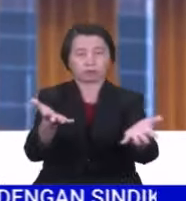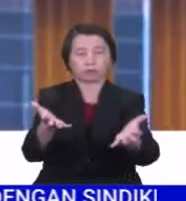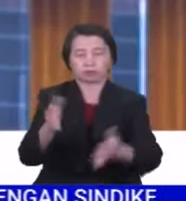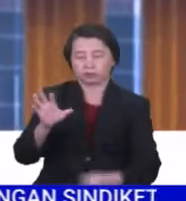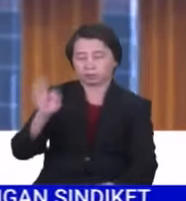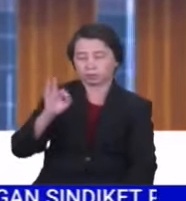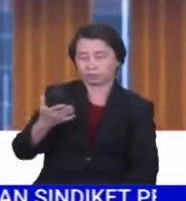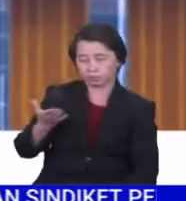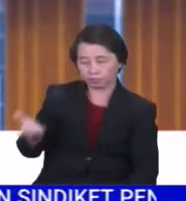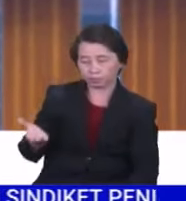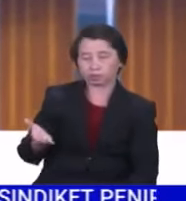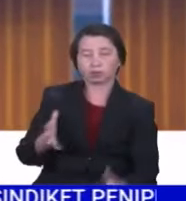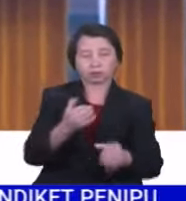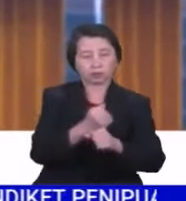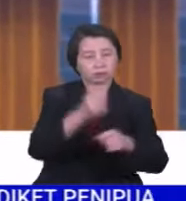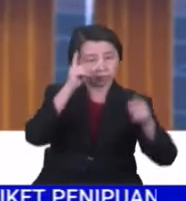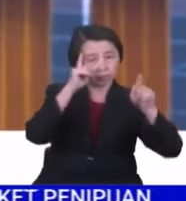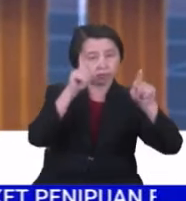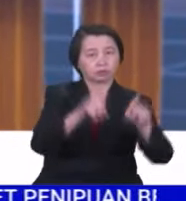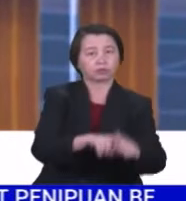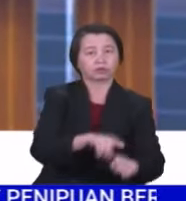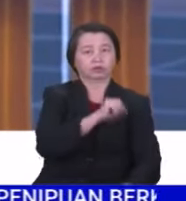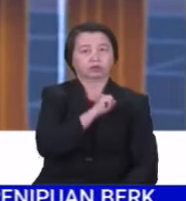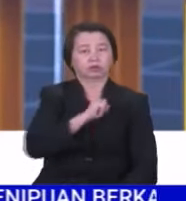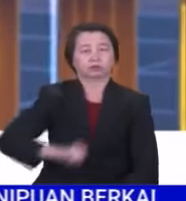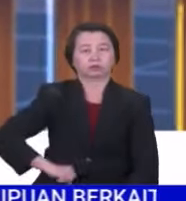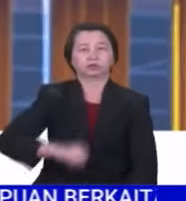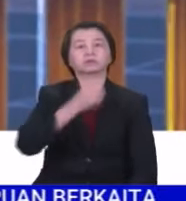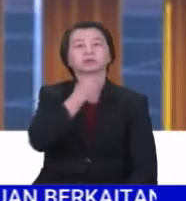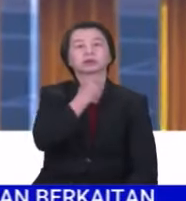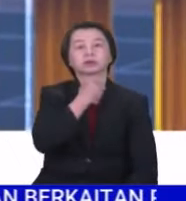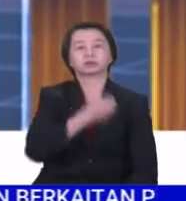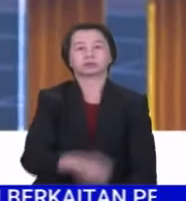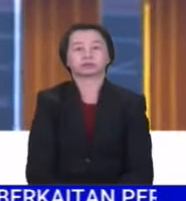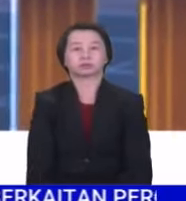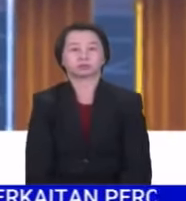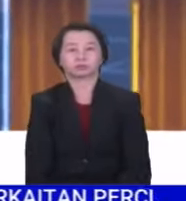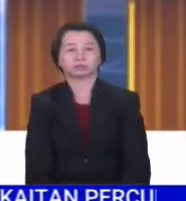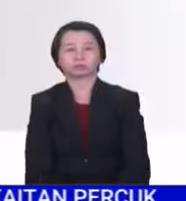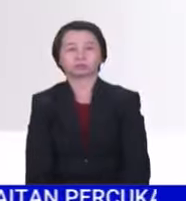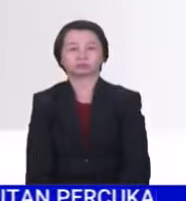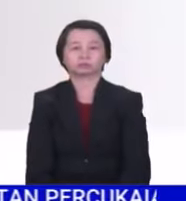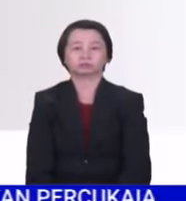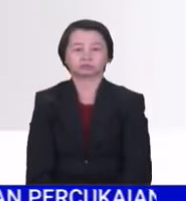perhatikan itu mendapat perkenan Sultan perak Sutan dan Tri mengisut insya